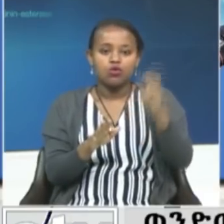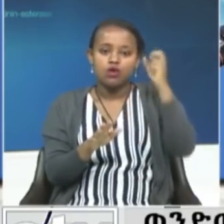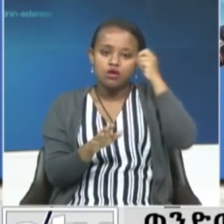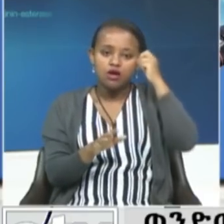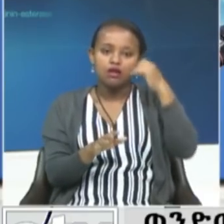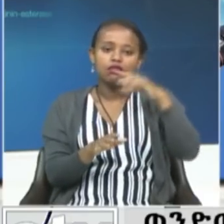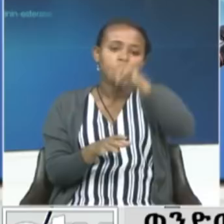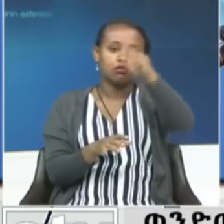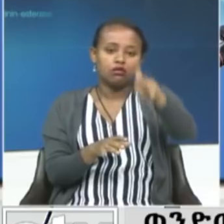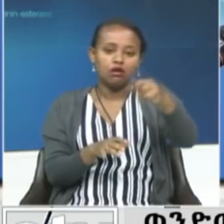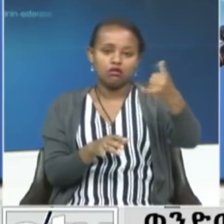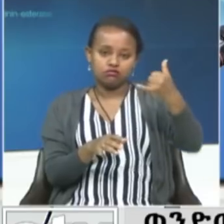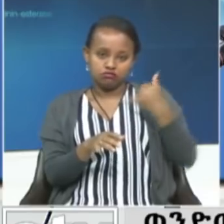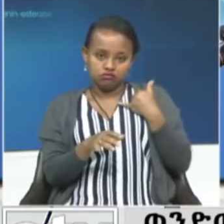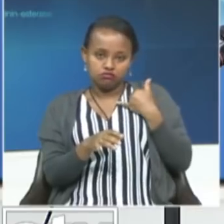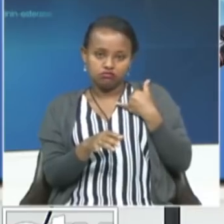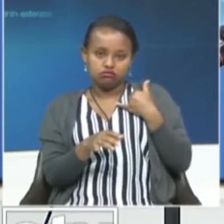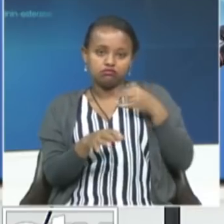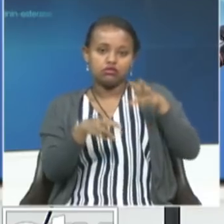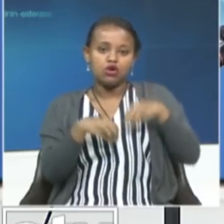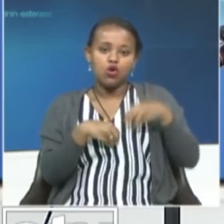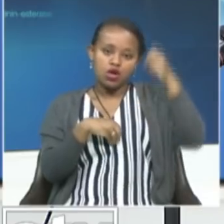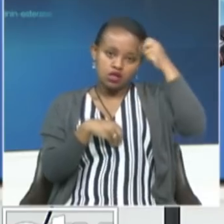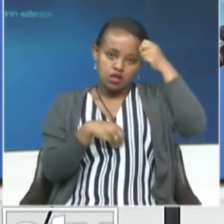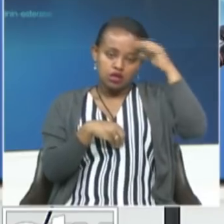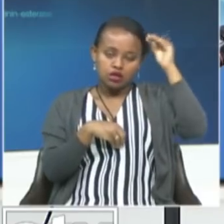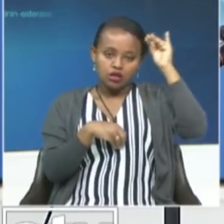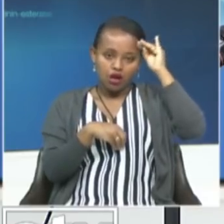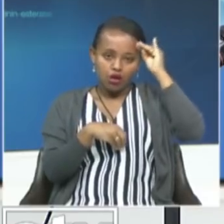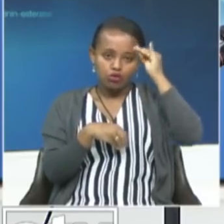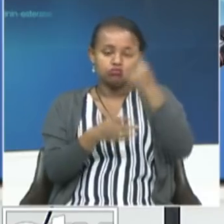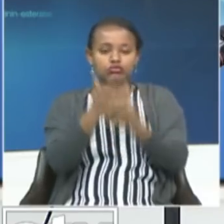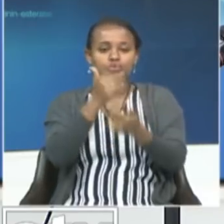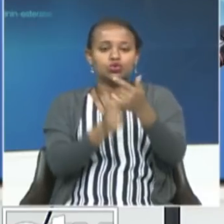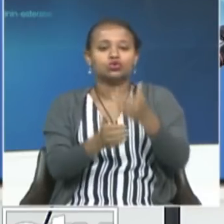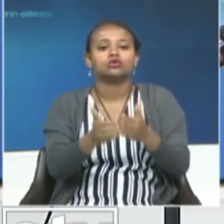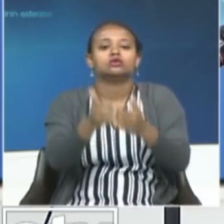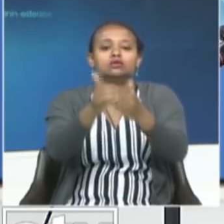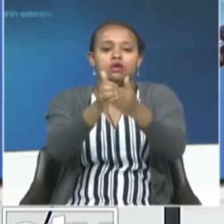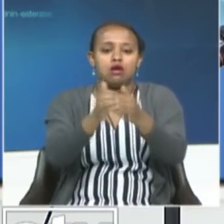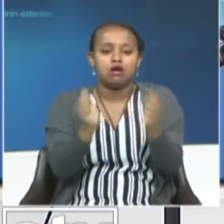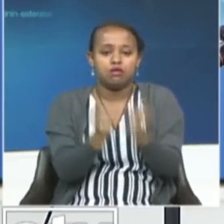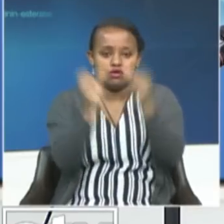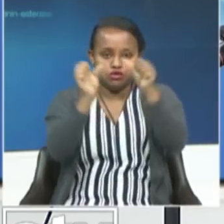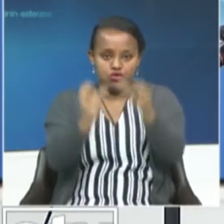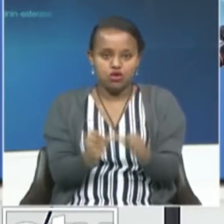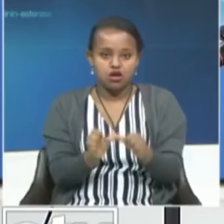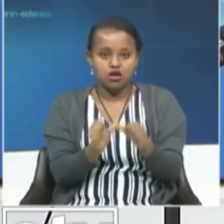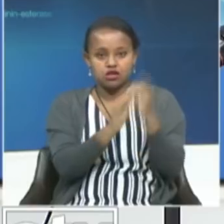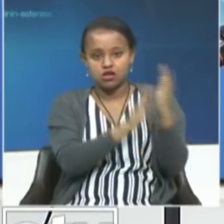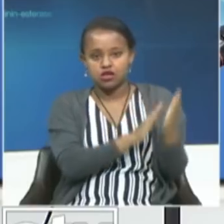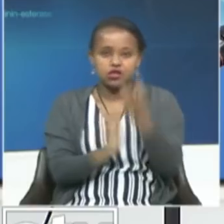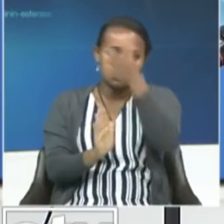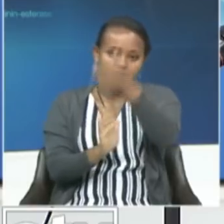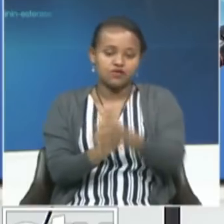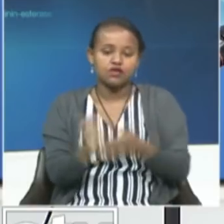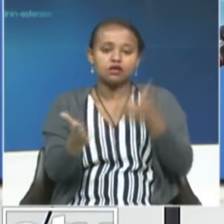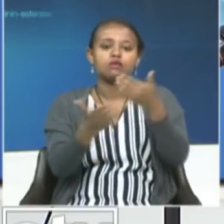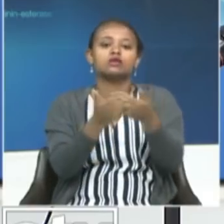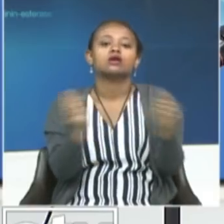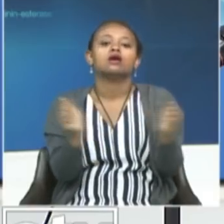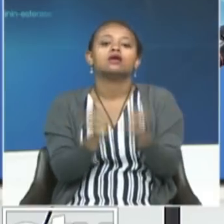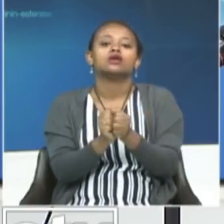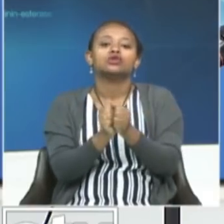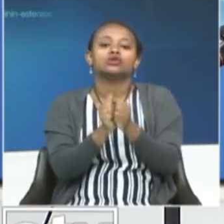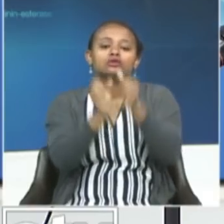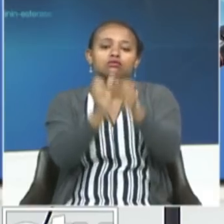ጥያቄዎች በመቀበል ወደ እኛ ያስተላልፋል። ወንዶ ሰንጥላ አሁን ውይይቱን እየመራው አብሬያችሁ ቆይታ የማድረግ ይሆናል። እስከ ዝግጅታችን ፍጻሜ ድረስ አብራችሁን